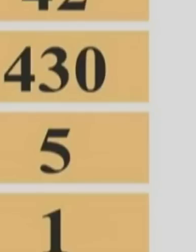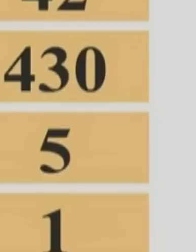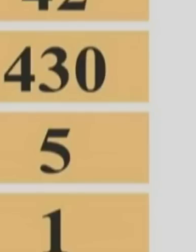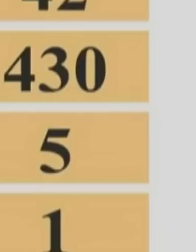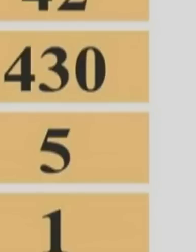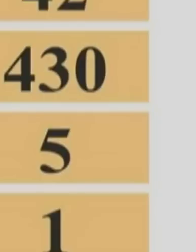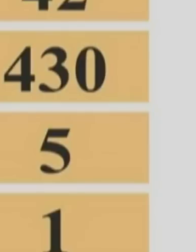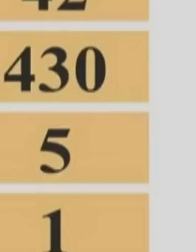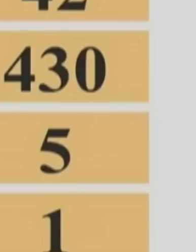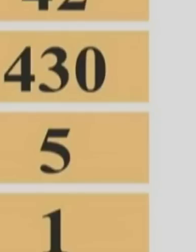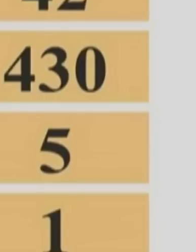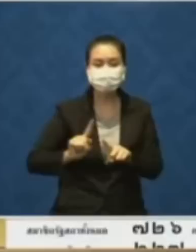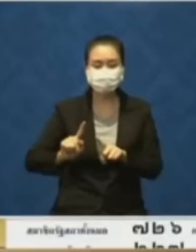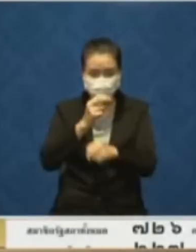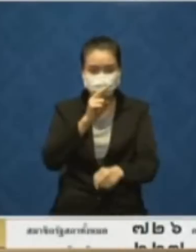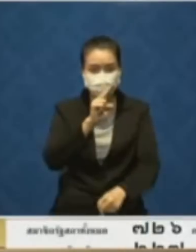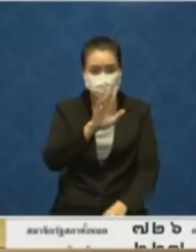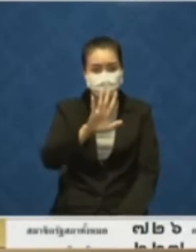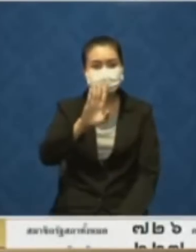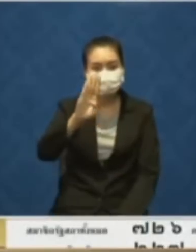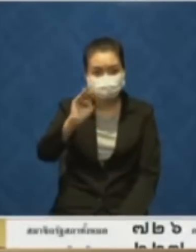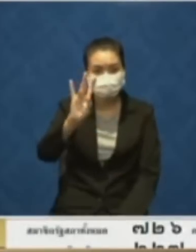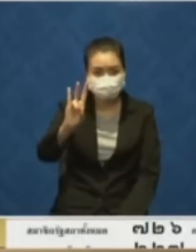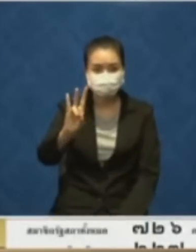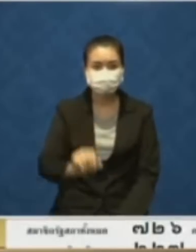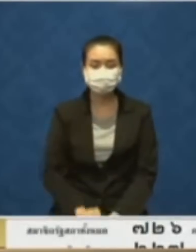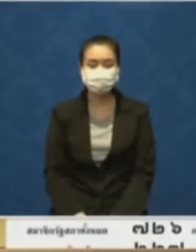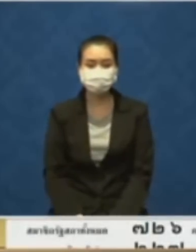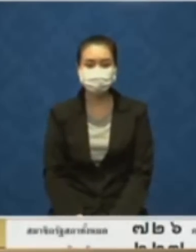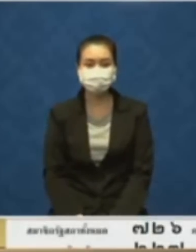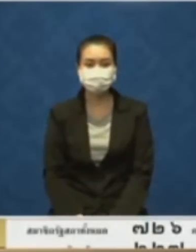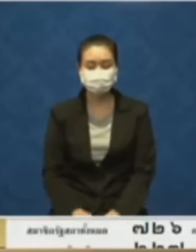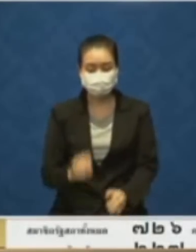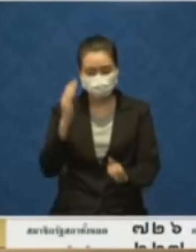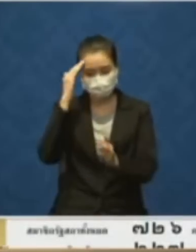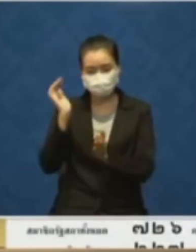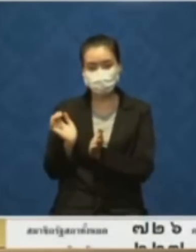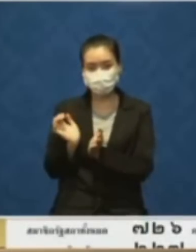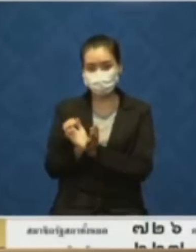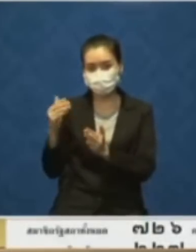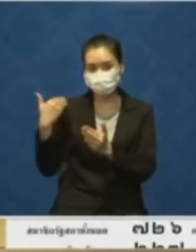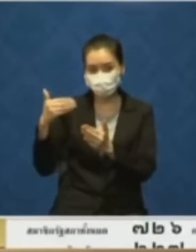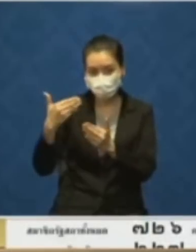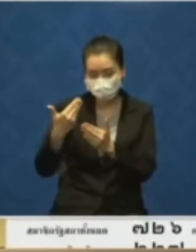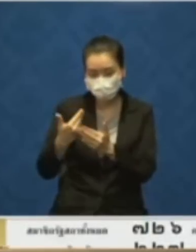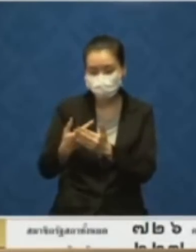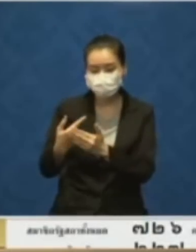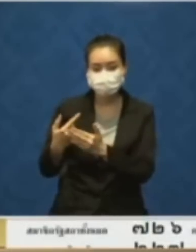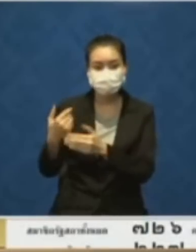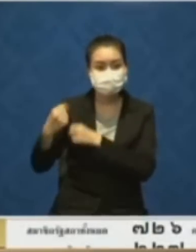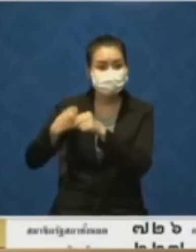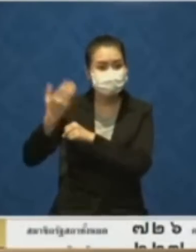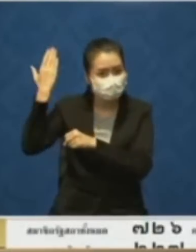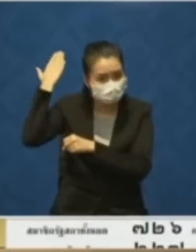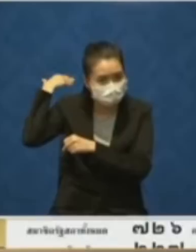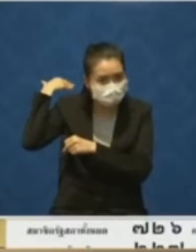ี่หนึ่ก็คือว่า การปฏิรูปตำรวจไม่ได้มความเข็แข็ขันในการแก